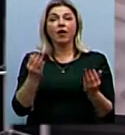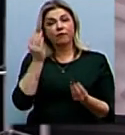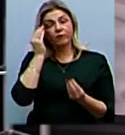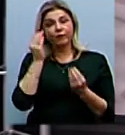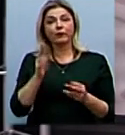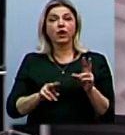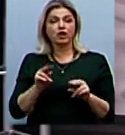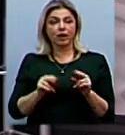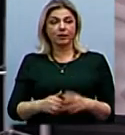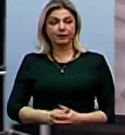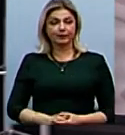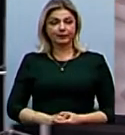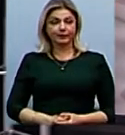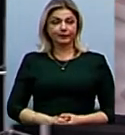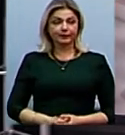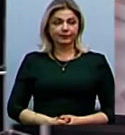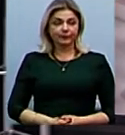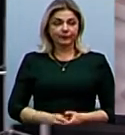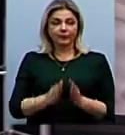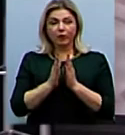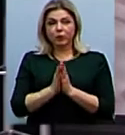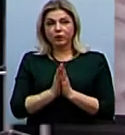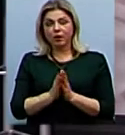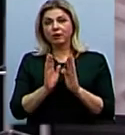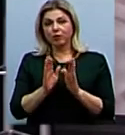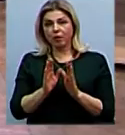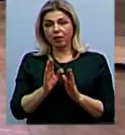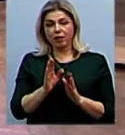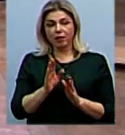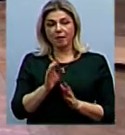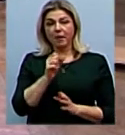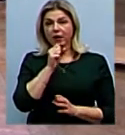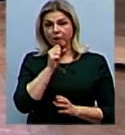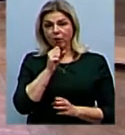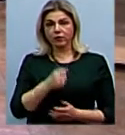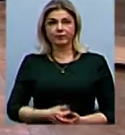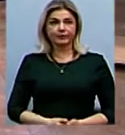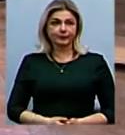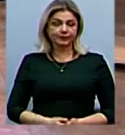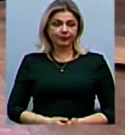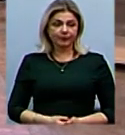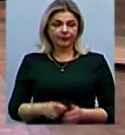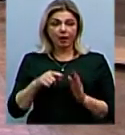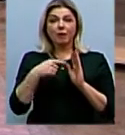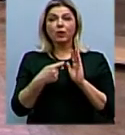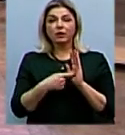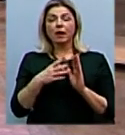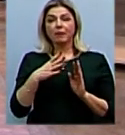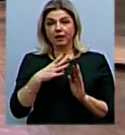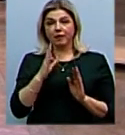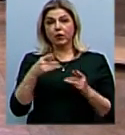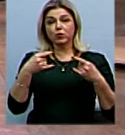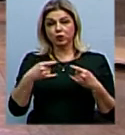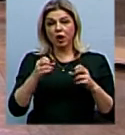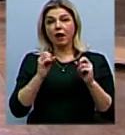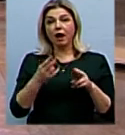Бардак. Будь ласка, тільки в мікрофон. Ну, питання було в сюжеті, як це називається, ну,